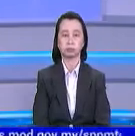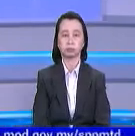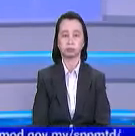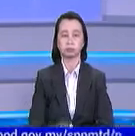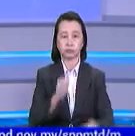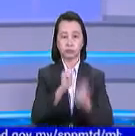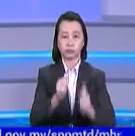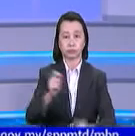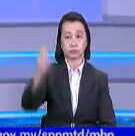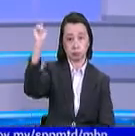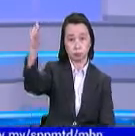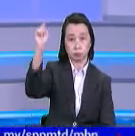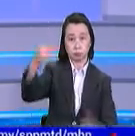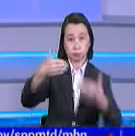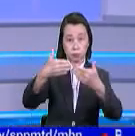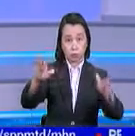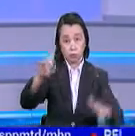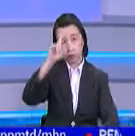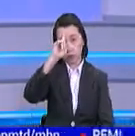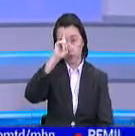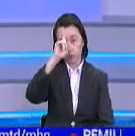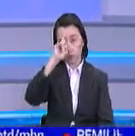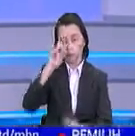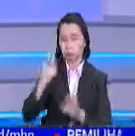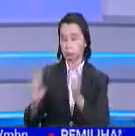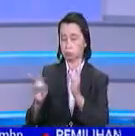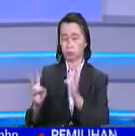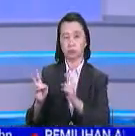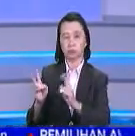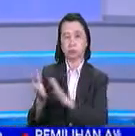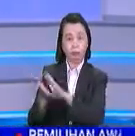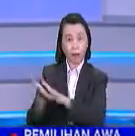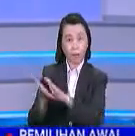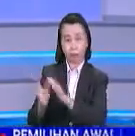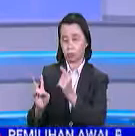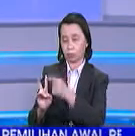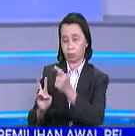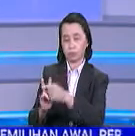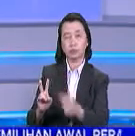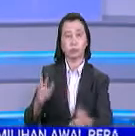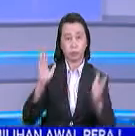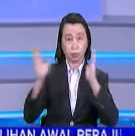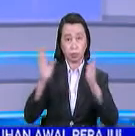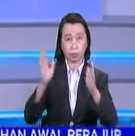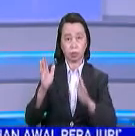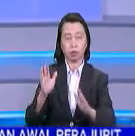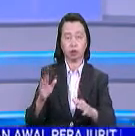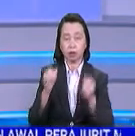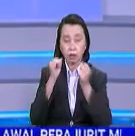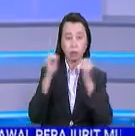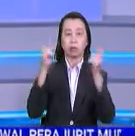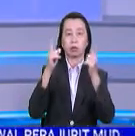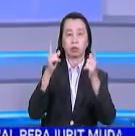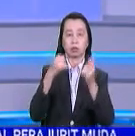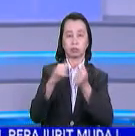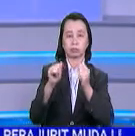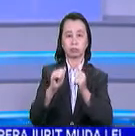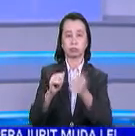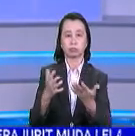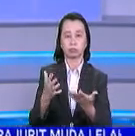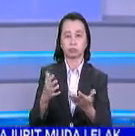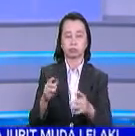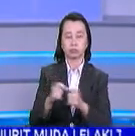Perkembangan sukan badminton terbuka India, bergu campuran negara Chen Tanji dan Peck Yin Wei melaka kejutan dalam aksi penuh